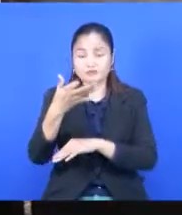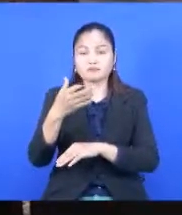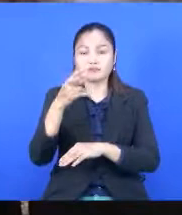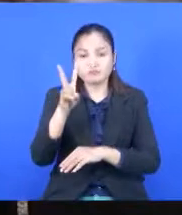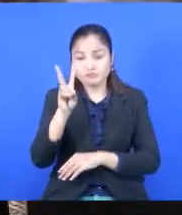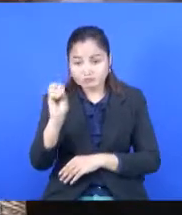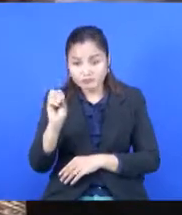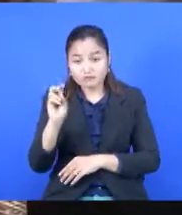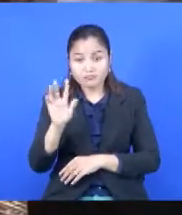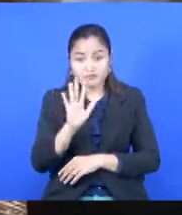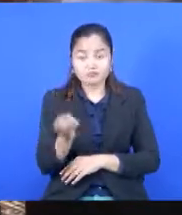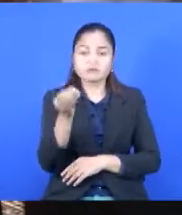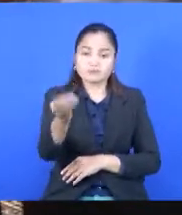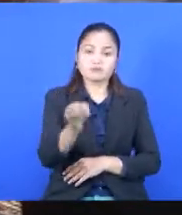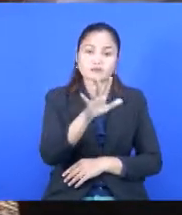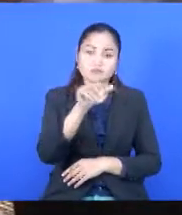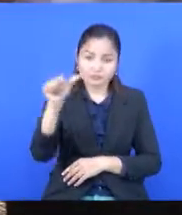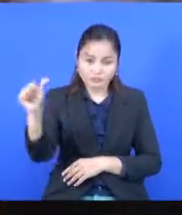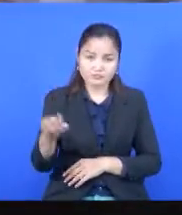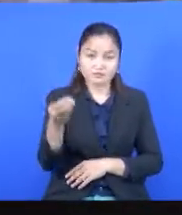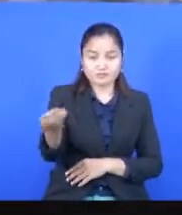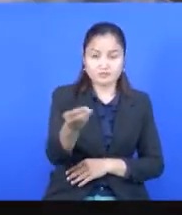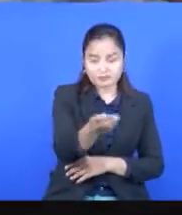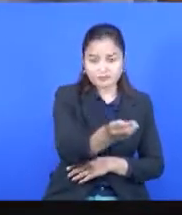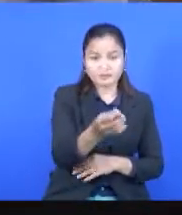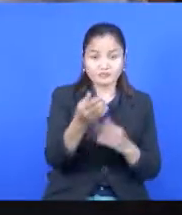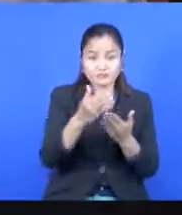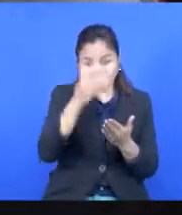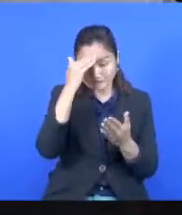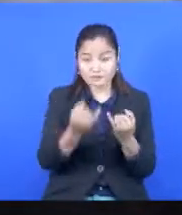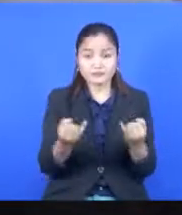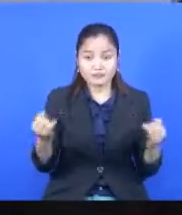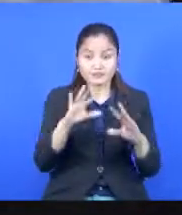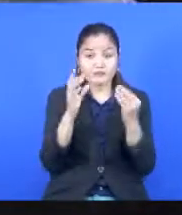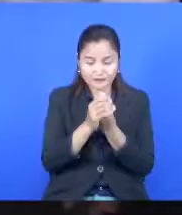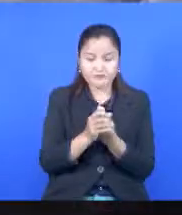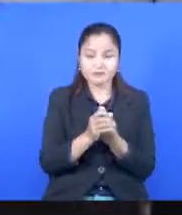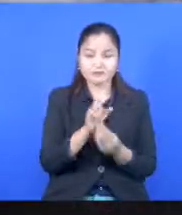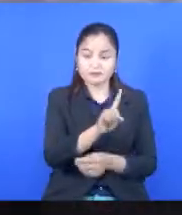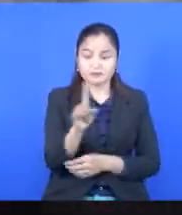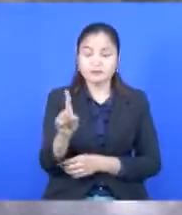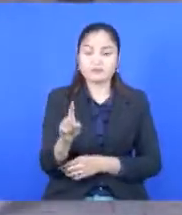នាក់ម្នាក់ៗទទួលបានថវិកា 50,000 រៀលប្រជាប្រដ្ឋនិងអ្នកស្ម័គ្រចិត្តកាកបាទក្រហម100នាក់ម្នាក់ៗទទួលបានសារងមួយផងដែរ